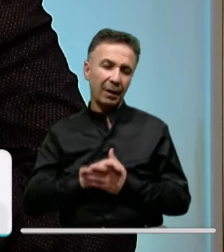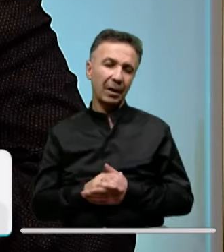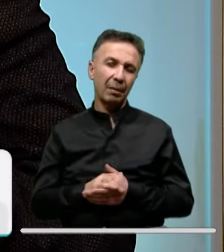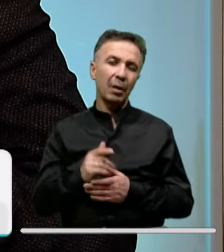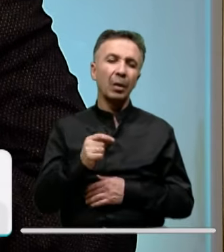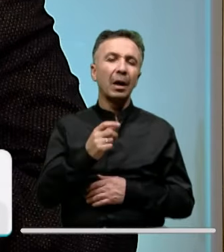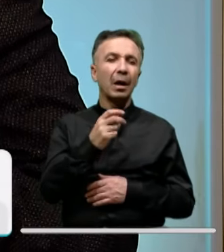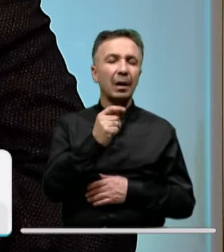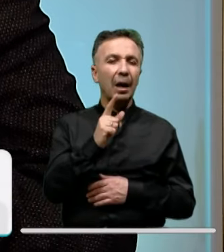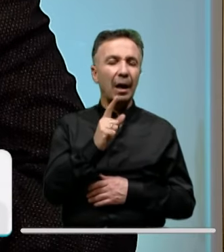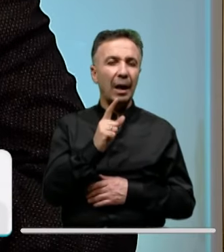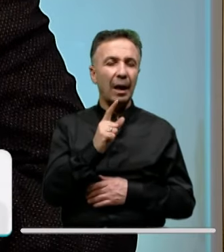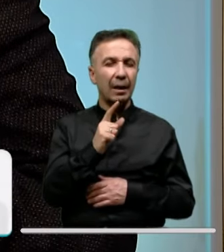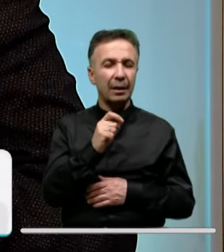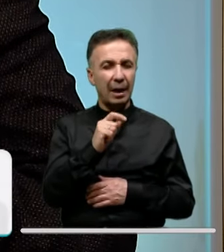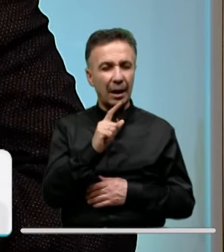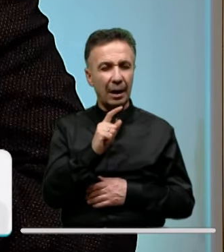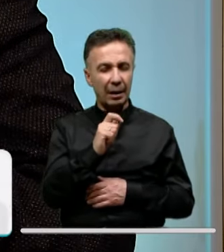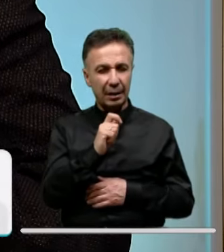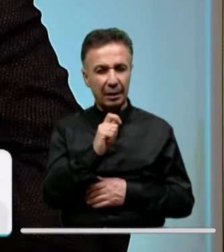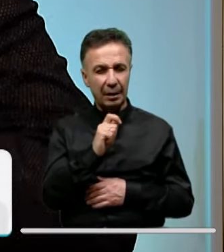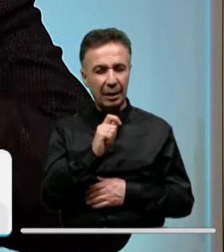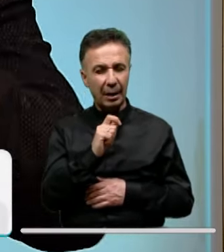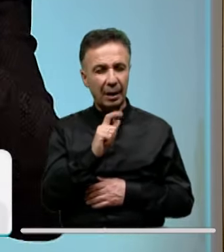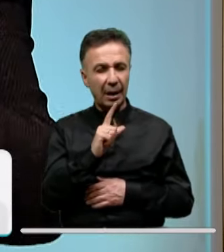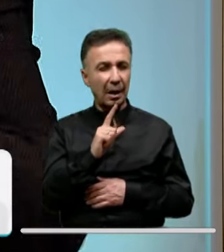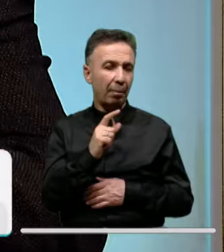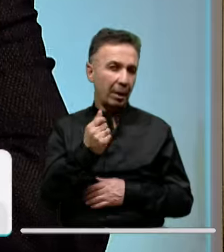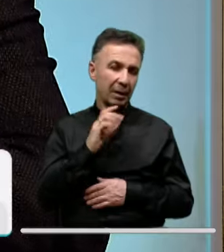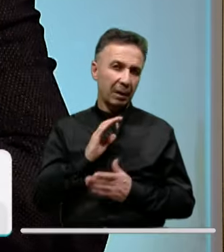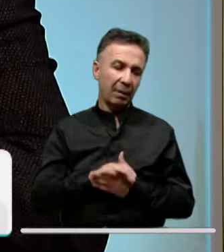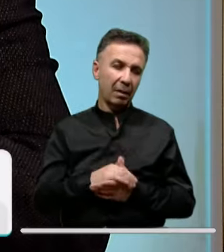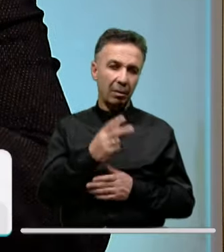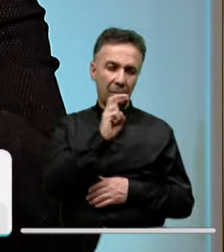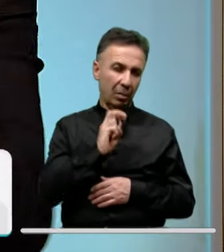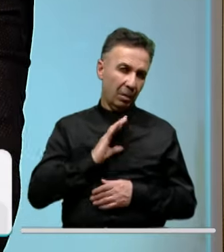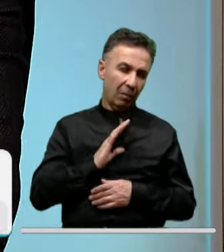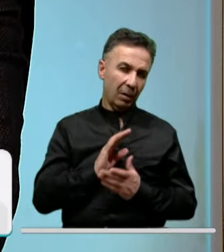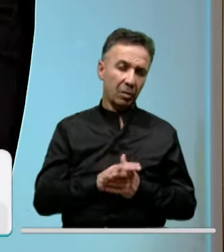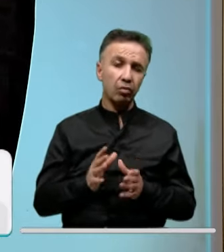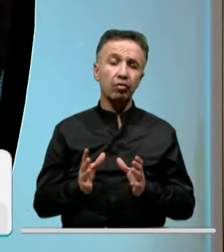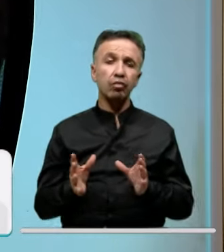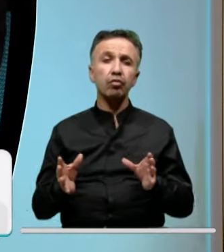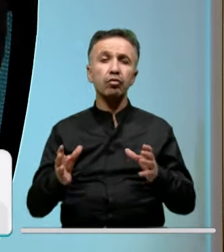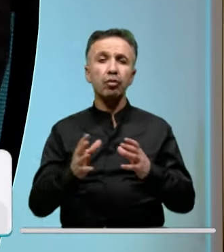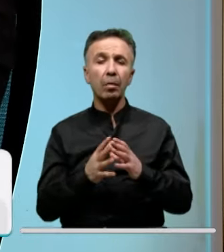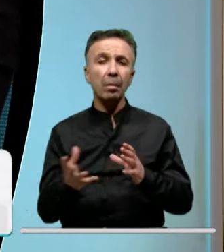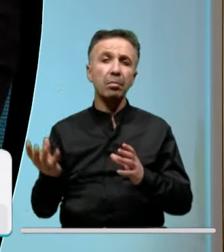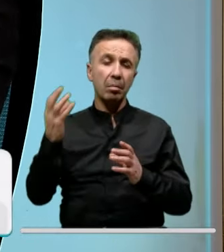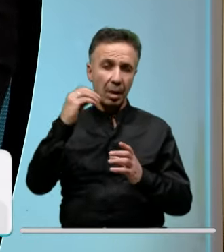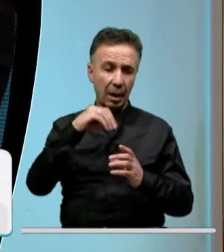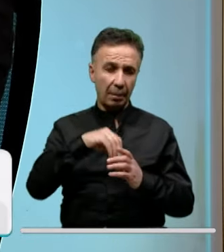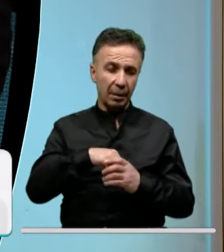da TL'si vardır, o 30 gram edecek kadar. Belki bir o kadar da dövizi vardır. Topladığınızda hepsi ne yapıyor?